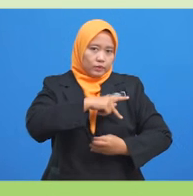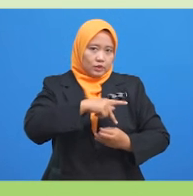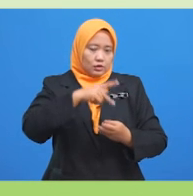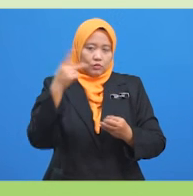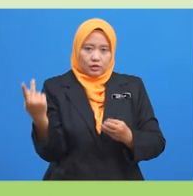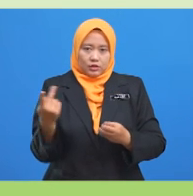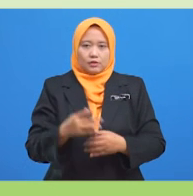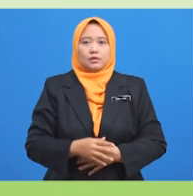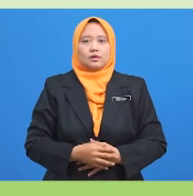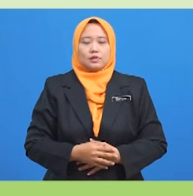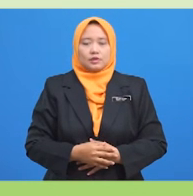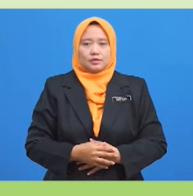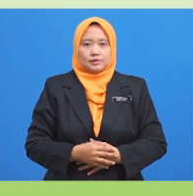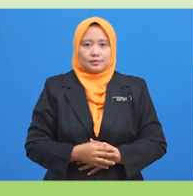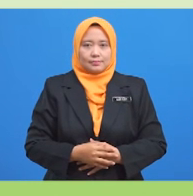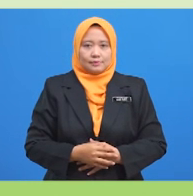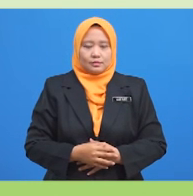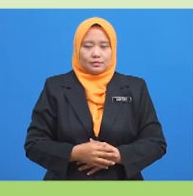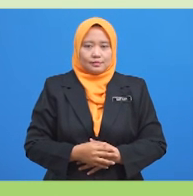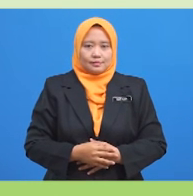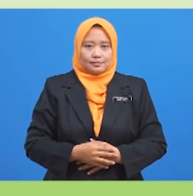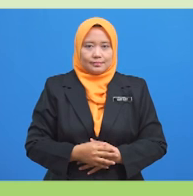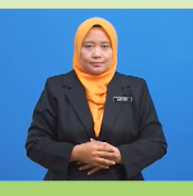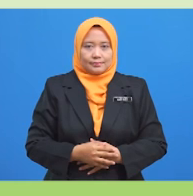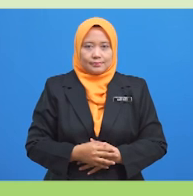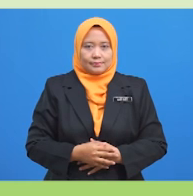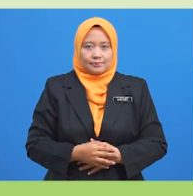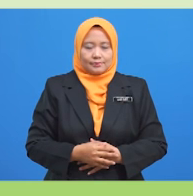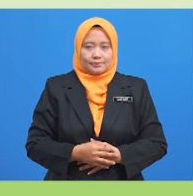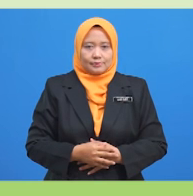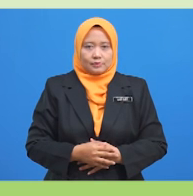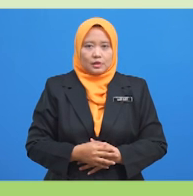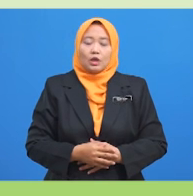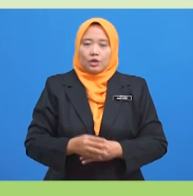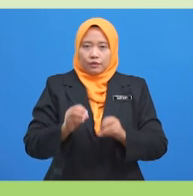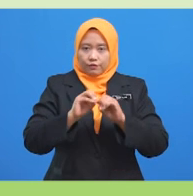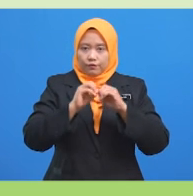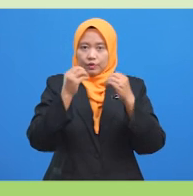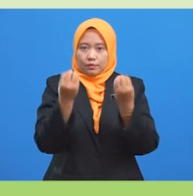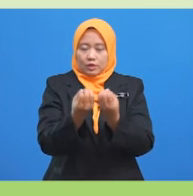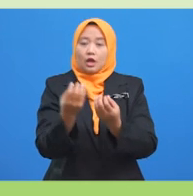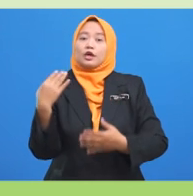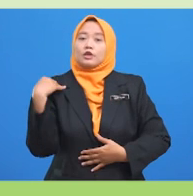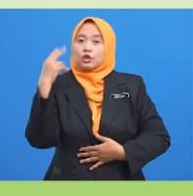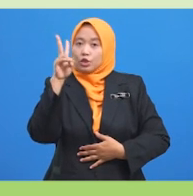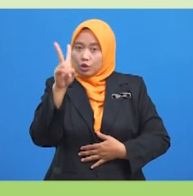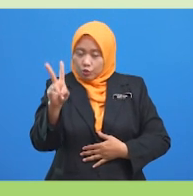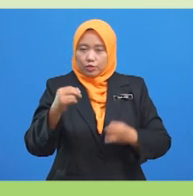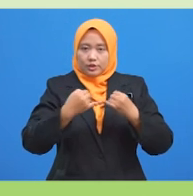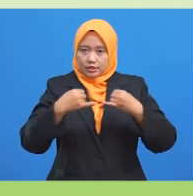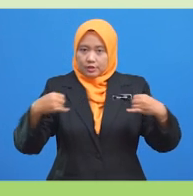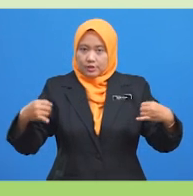usahawan yang akan kita bincangkan dengan lebih terperinci nanti. Firma terdiri daripada dua jenis,